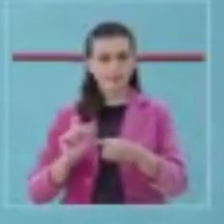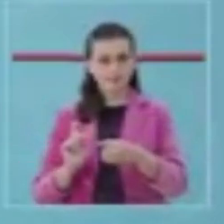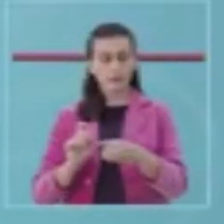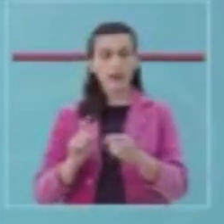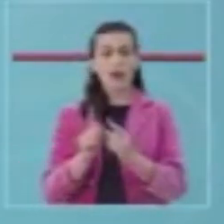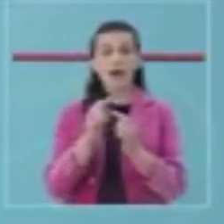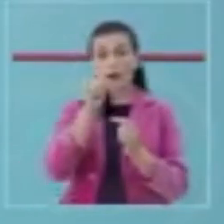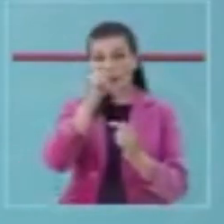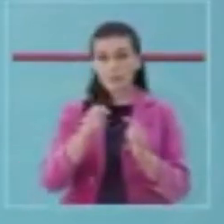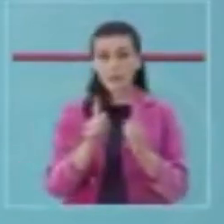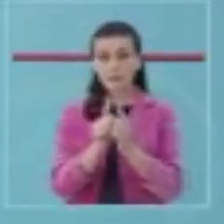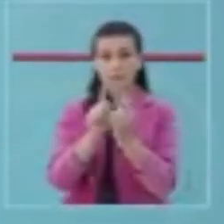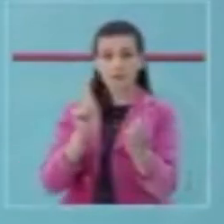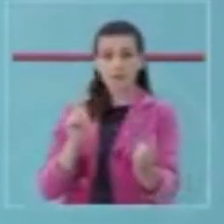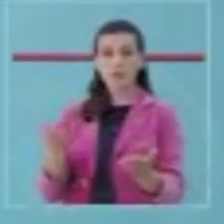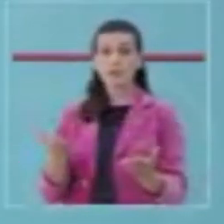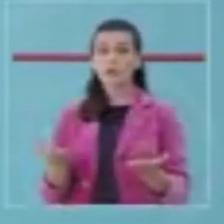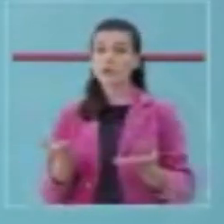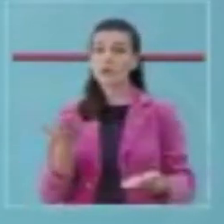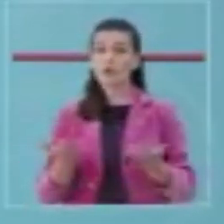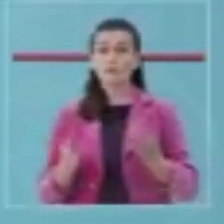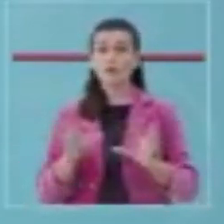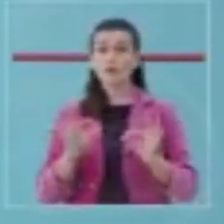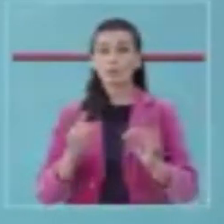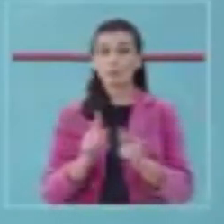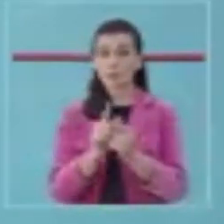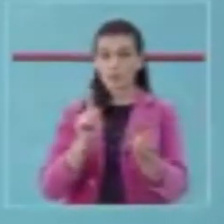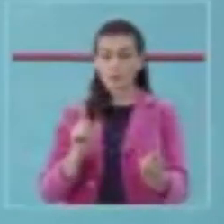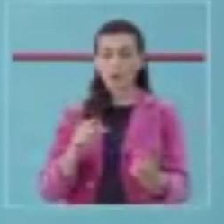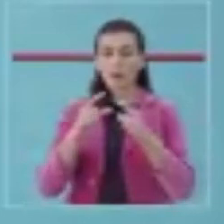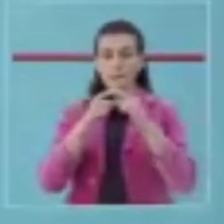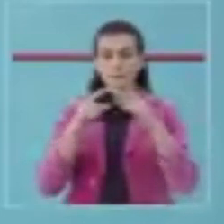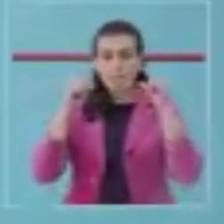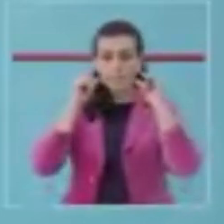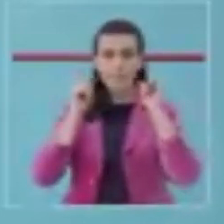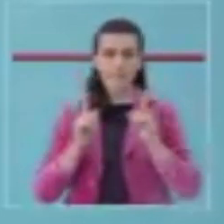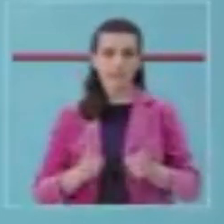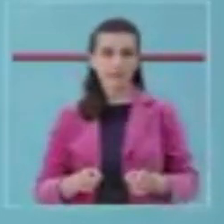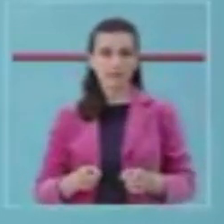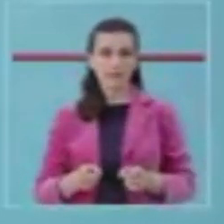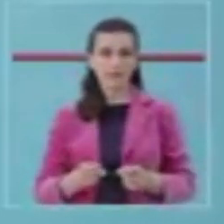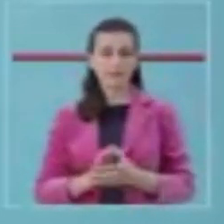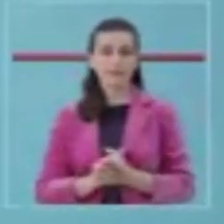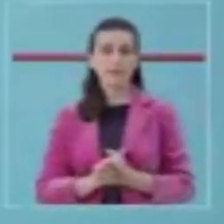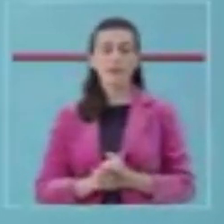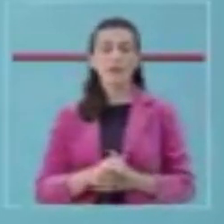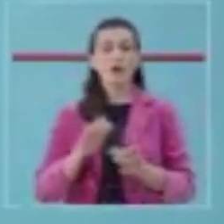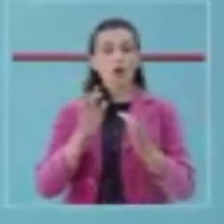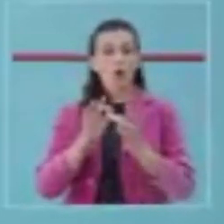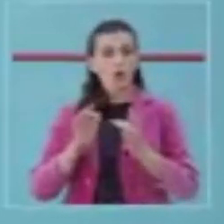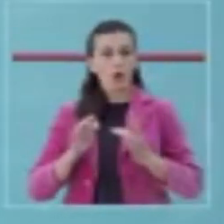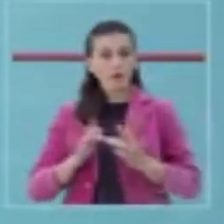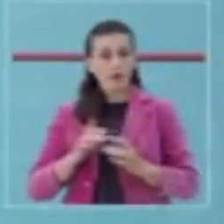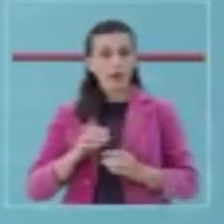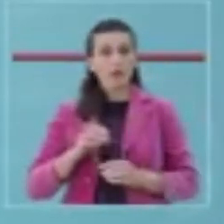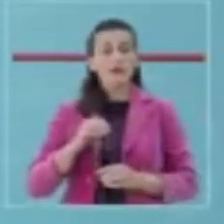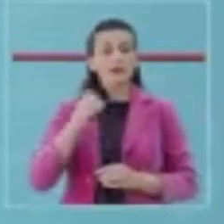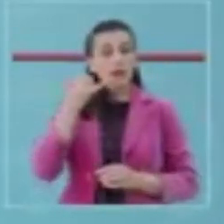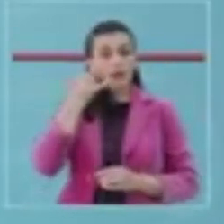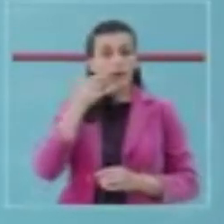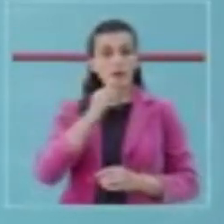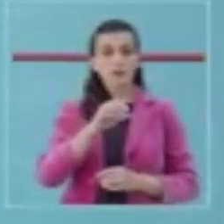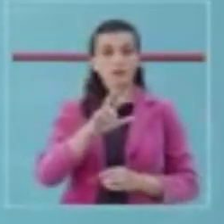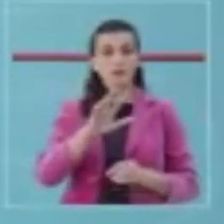respektohet distanca dhe kurdo kur kjo nuk është e mundur, përdorni maskë. Kontaktoni nëpërmjet linjës së